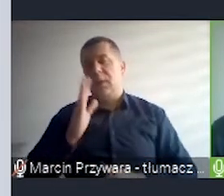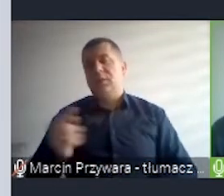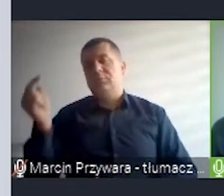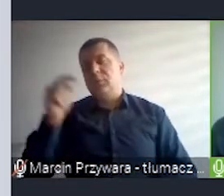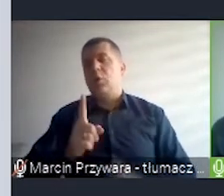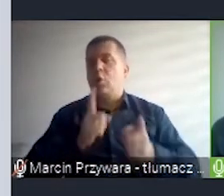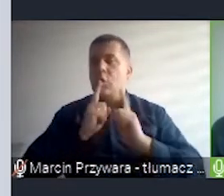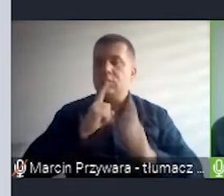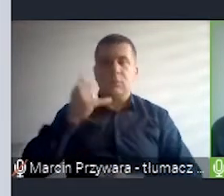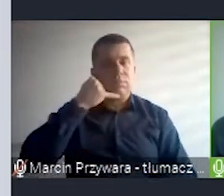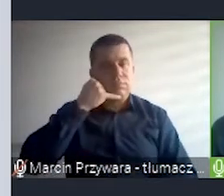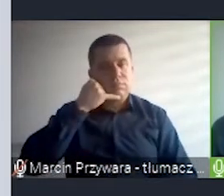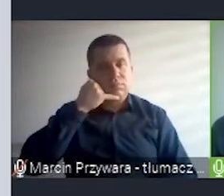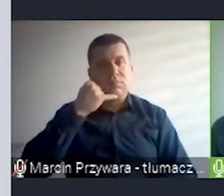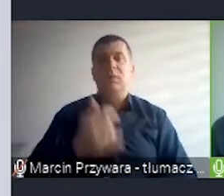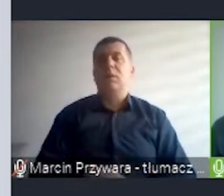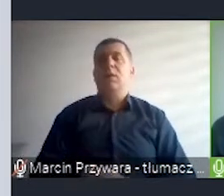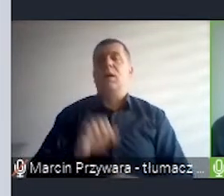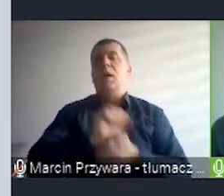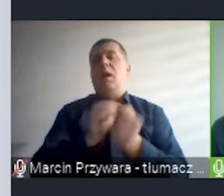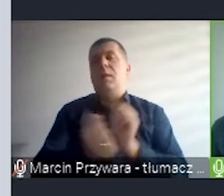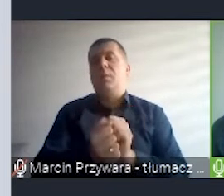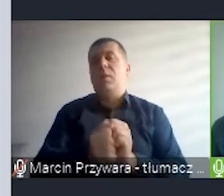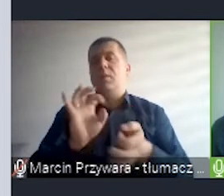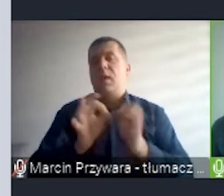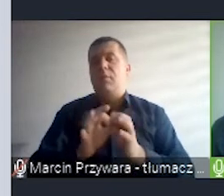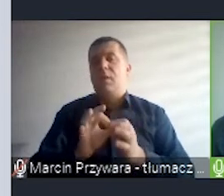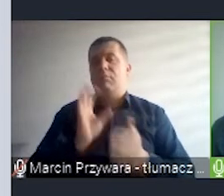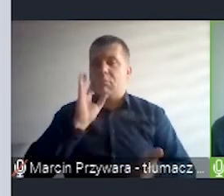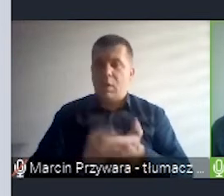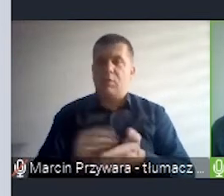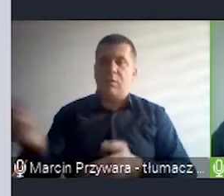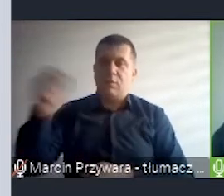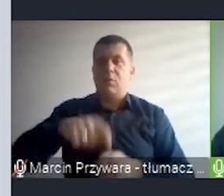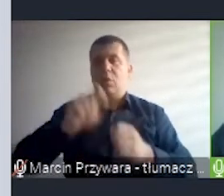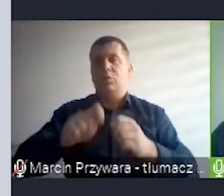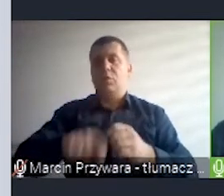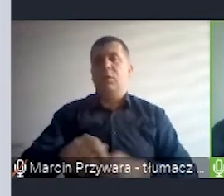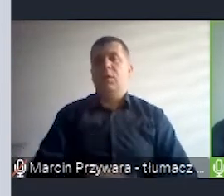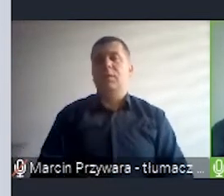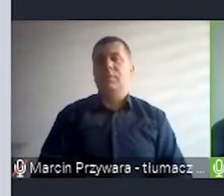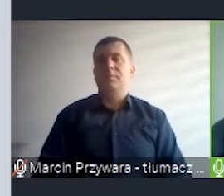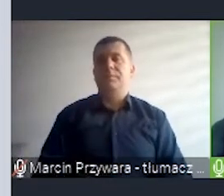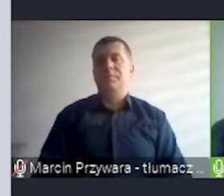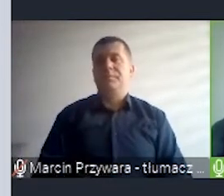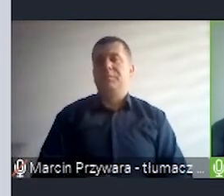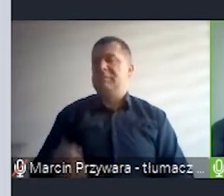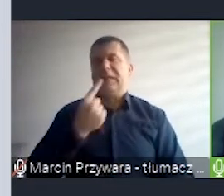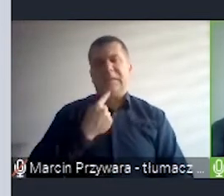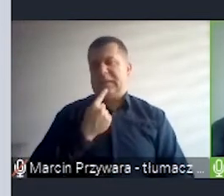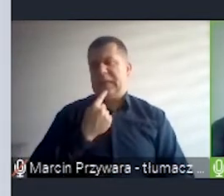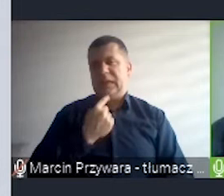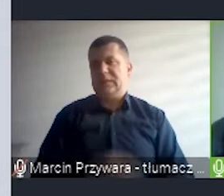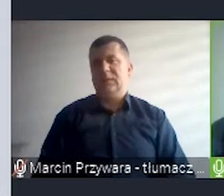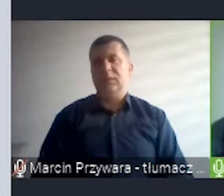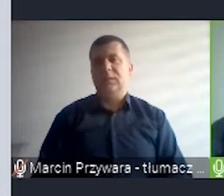prostu rozmowa telefoniczna, a może się zdarzyć nawet ponowna kontrola. Tylko to najrzadziej, akurat ta